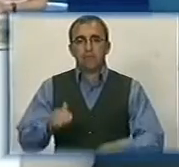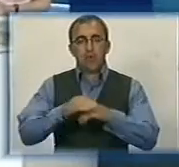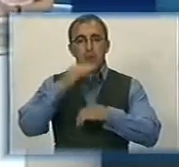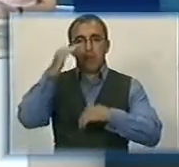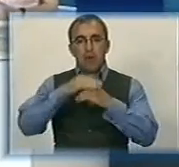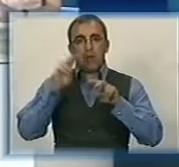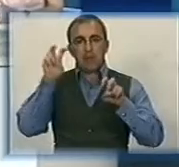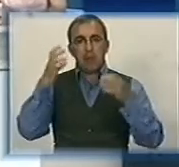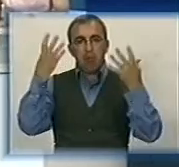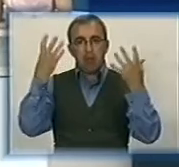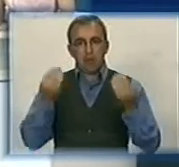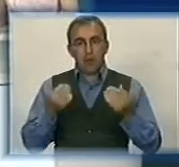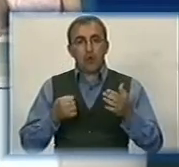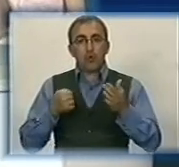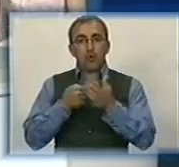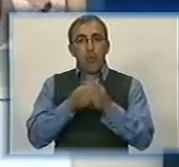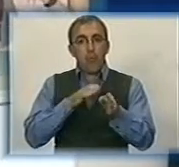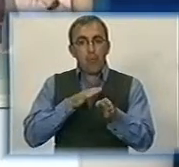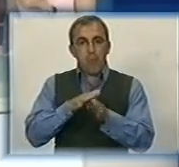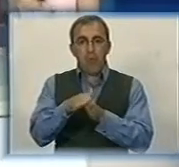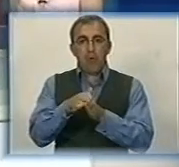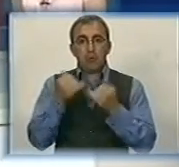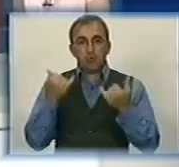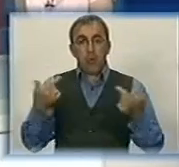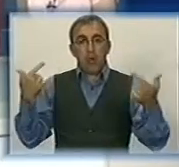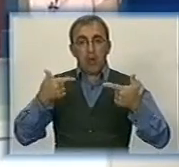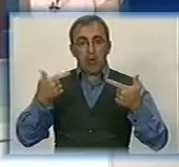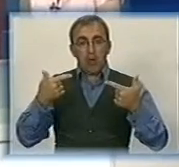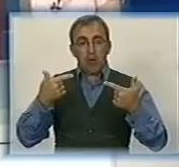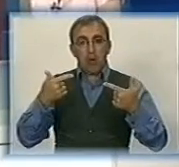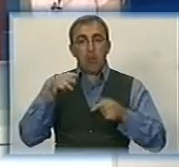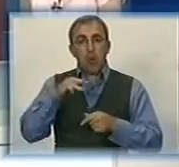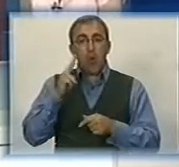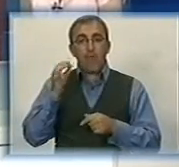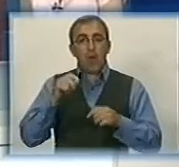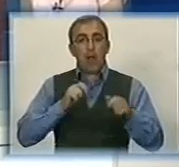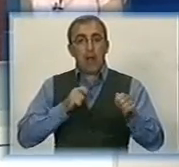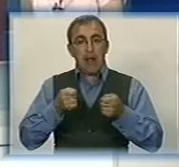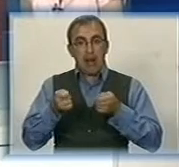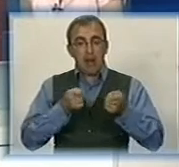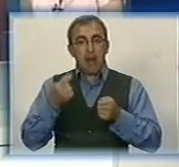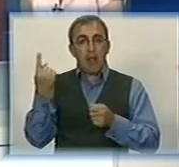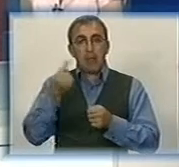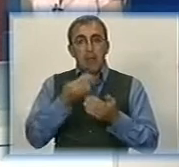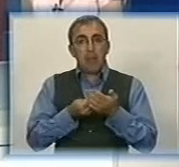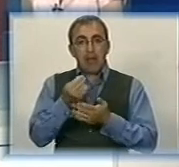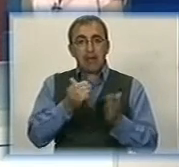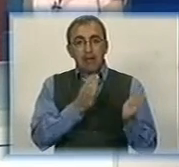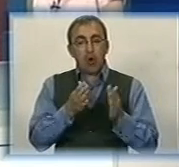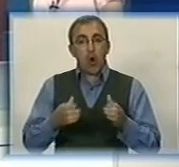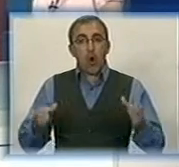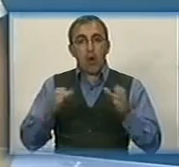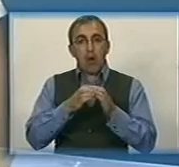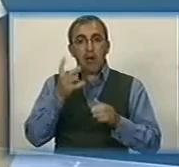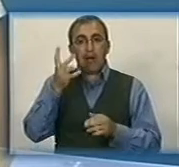вечора. Тема дня доповнює наш інформаційний блок. І сьогодні гість нашої студії Михайло Коваленко, керівник проєкту єдиної платіжної системи, компанія